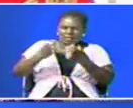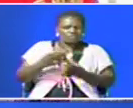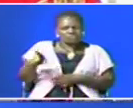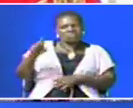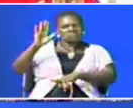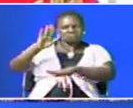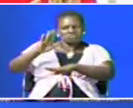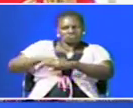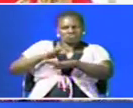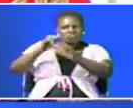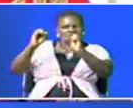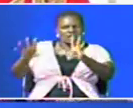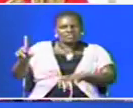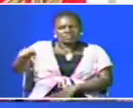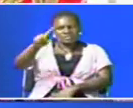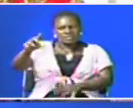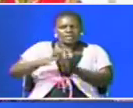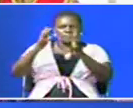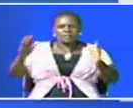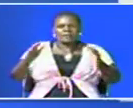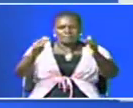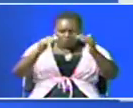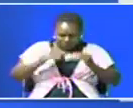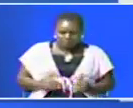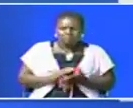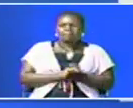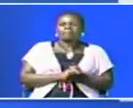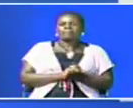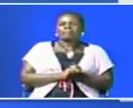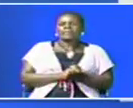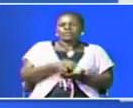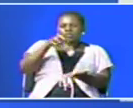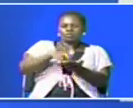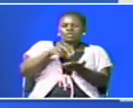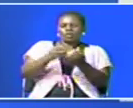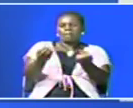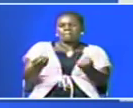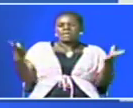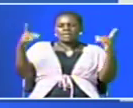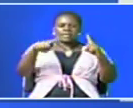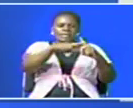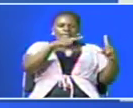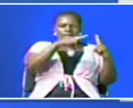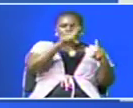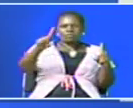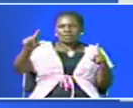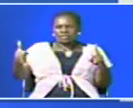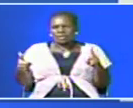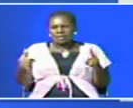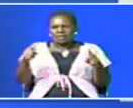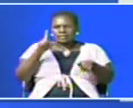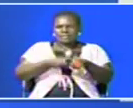pia naye ni makosa sana vile yafanya. Haya, ustadhi, wanasema visa vingi vya kuuana huwa vinatokea pale